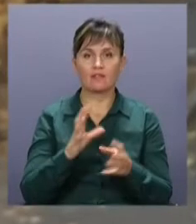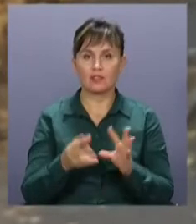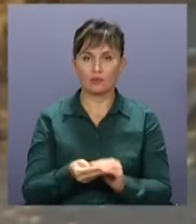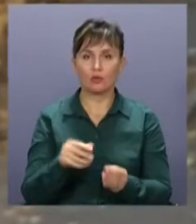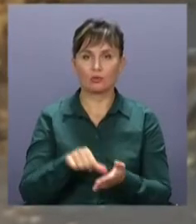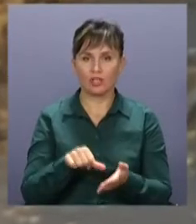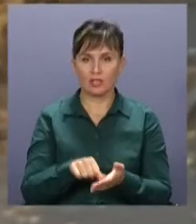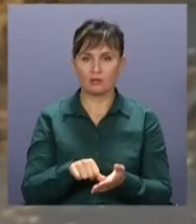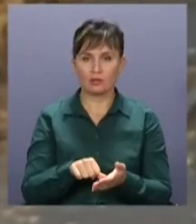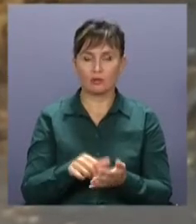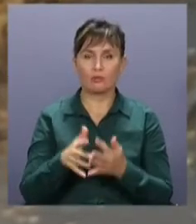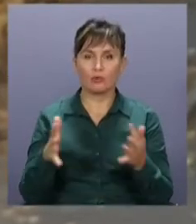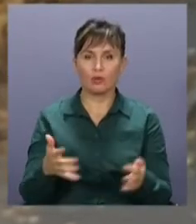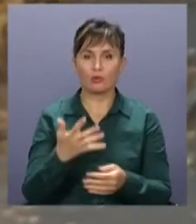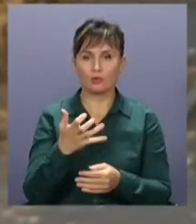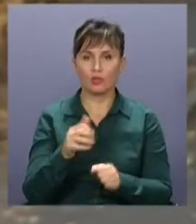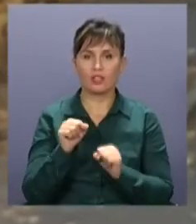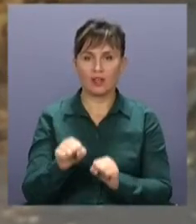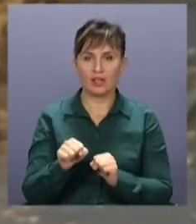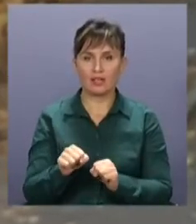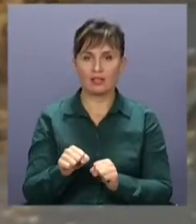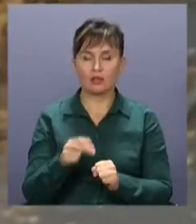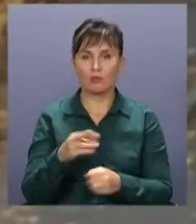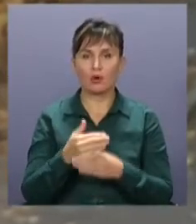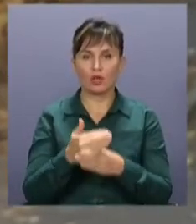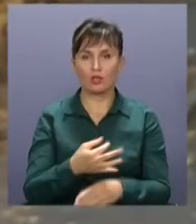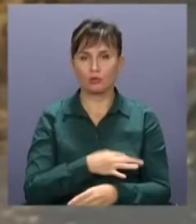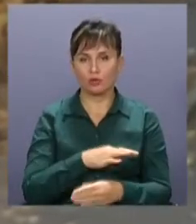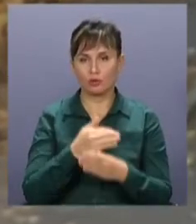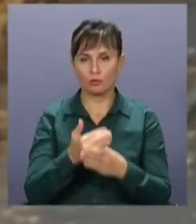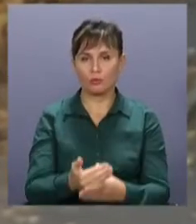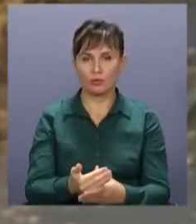участвует более 500 адвокатов по оказанию юридической помощи населению.